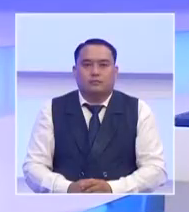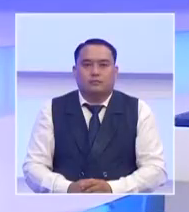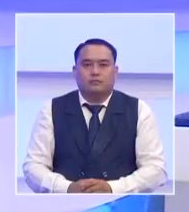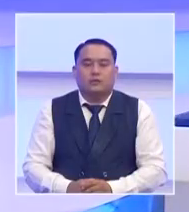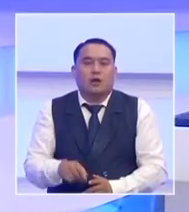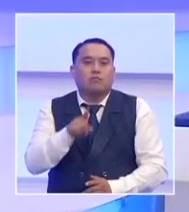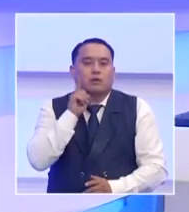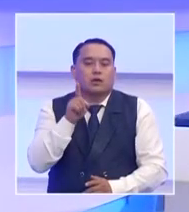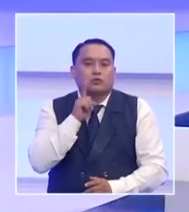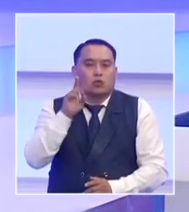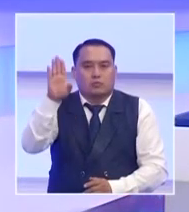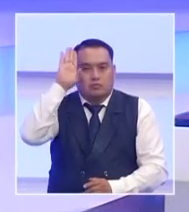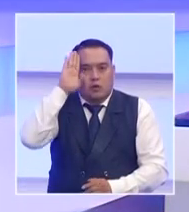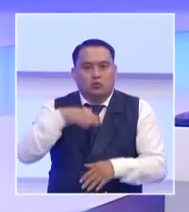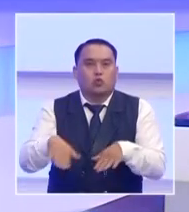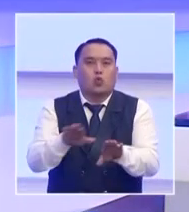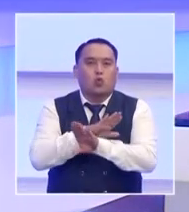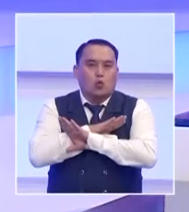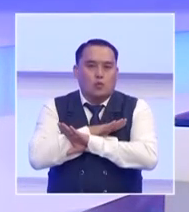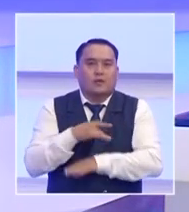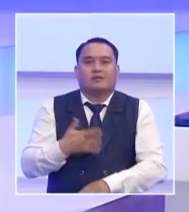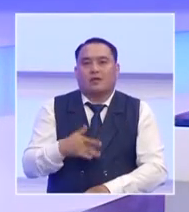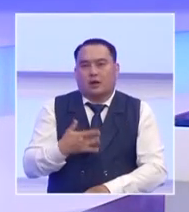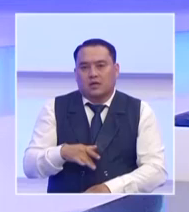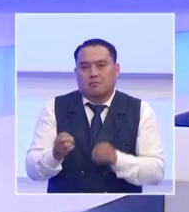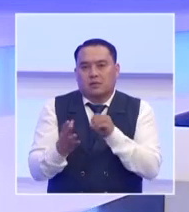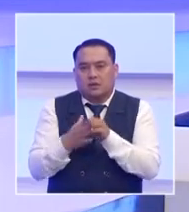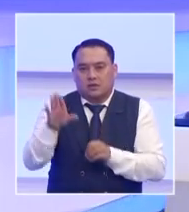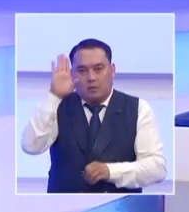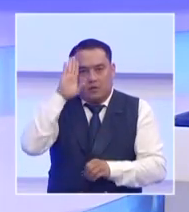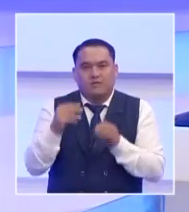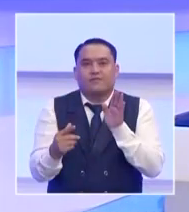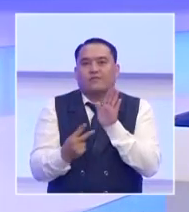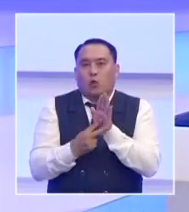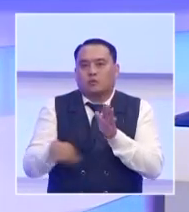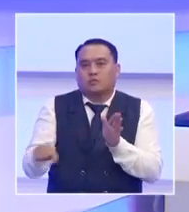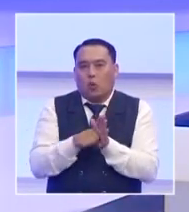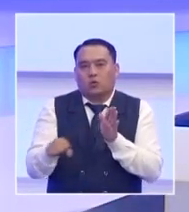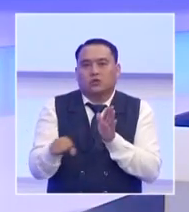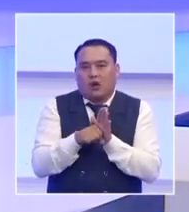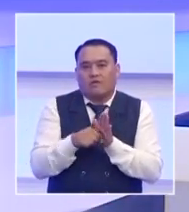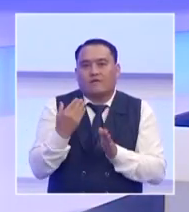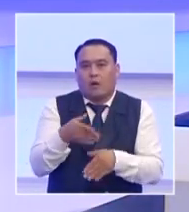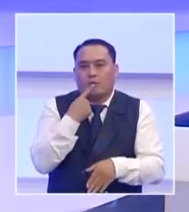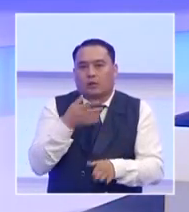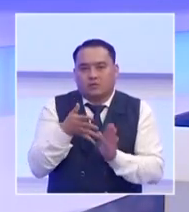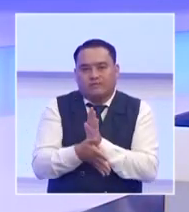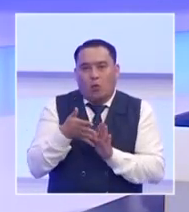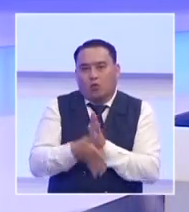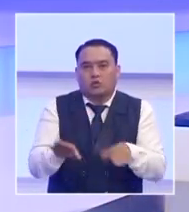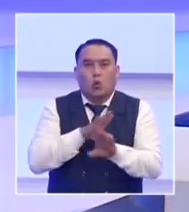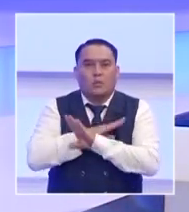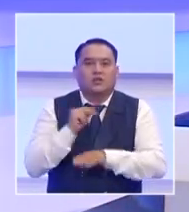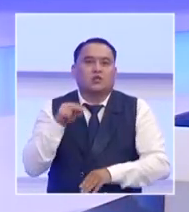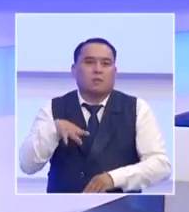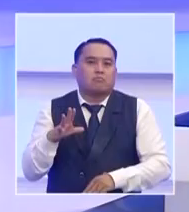подросток умер во время массовой драки в таразе 15-летний юноша получил восемь ножевых ранений и потеряв много крови скончался